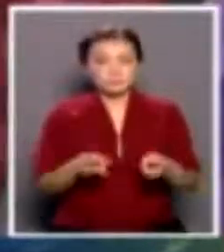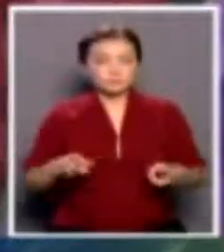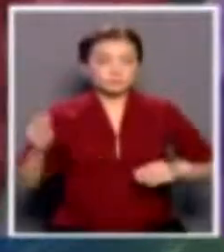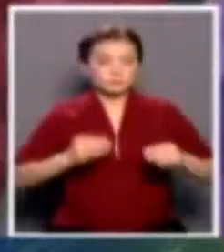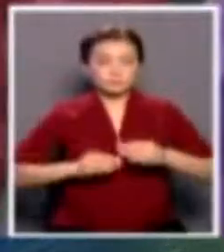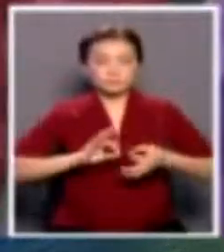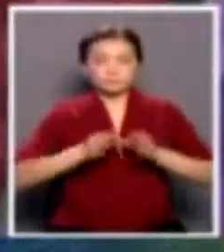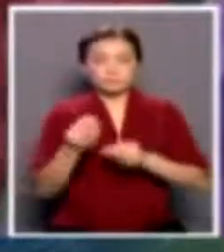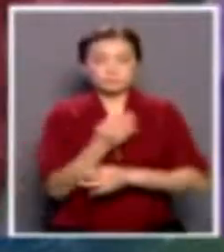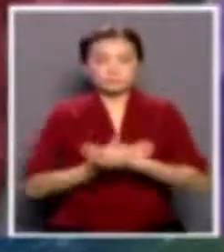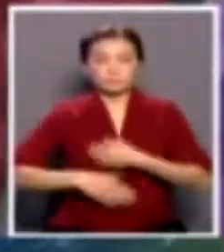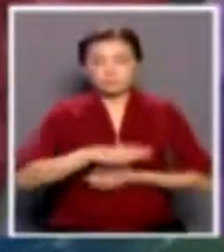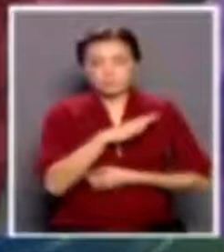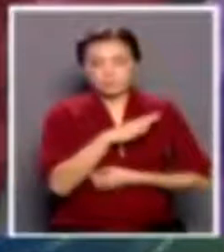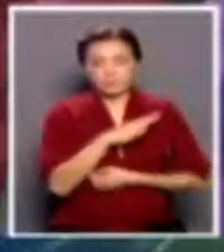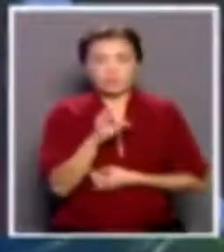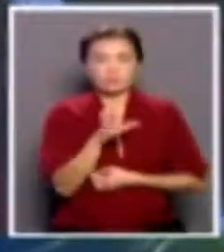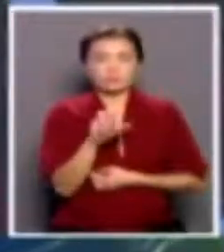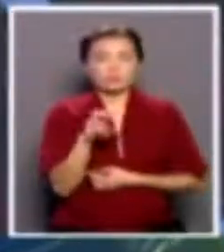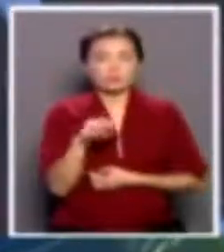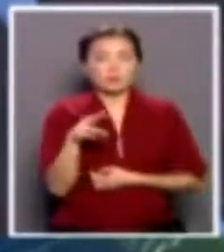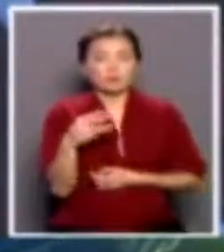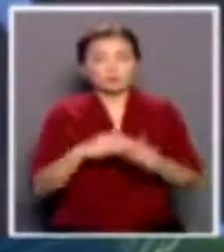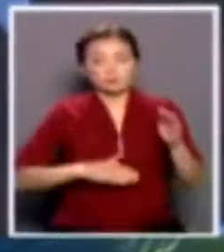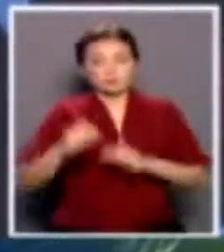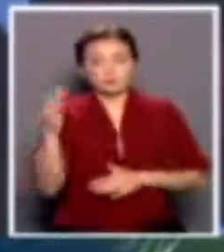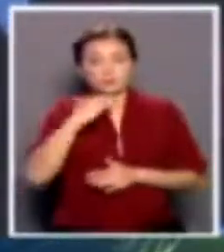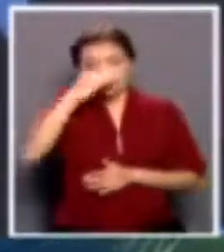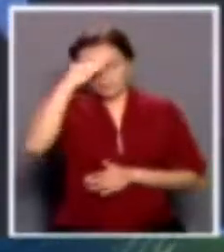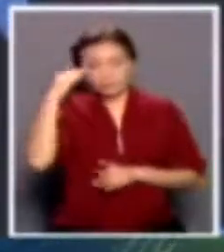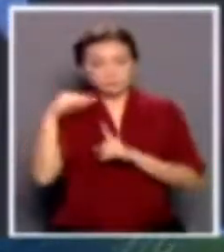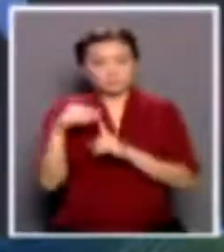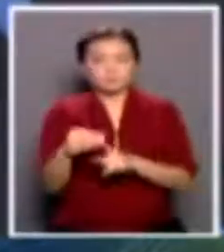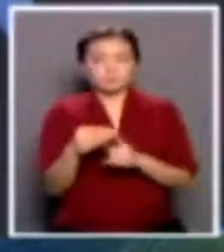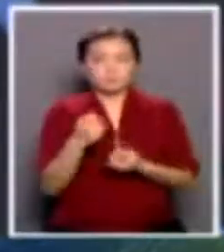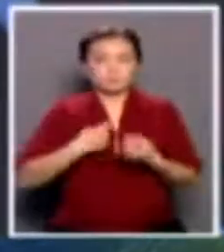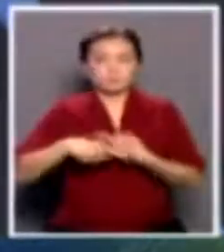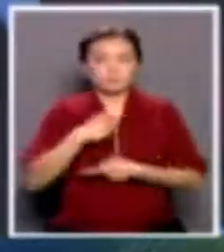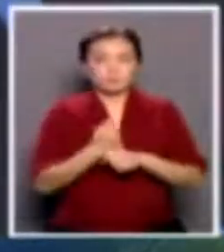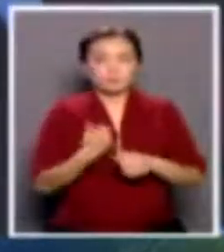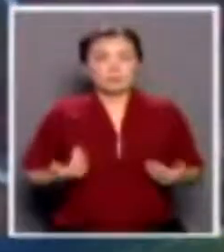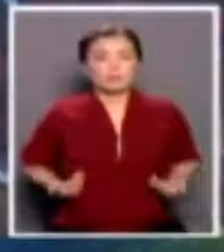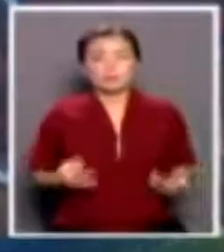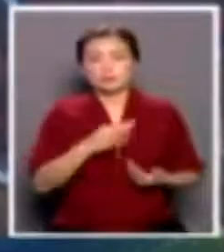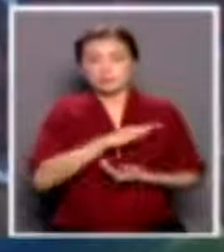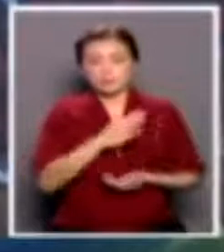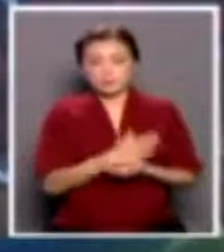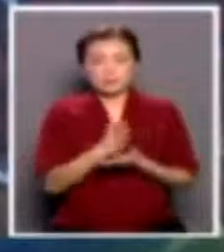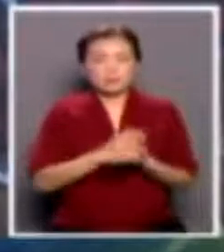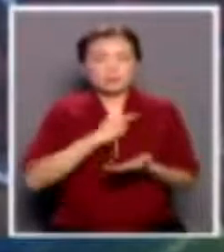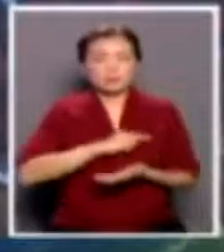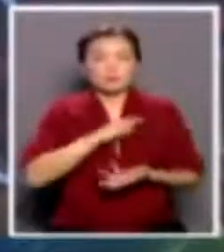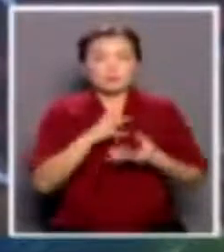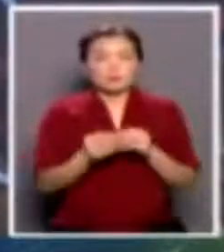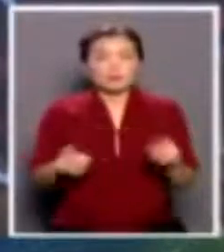kuraldar turalı əngime örbidi. Esbolay Quatov bala kezden əkesine erip jürüp ata kasipti ömirine serik etken, kizmette